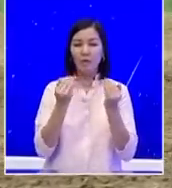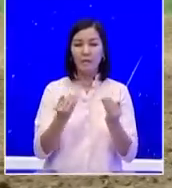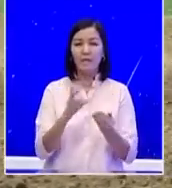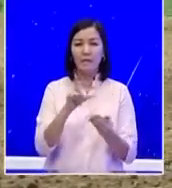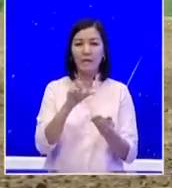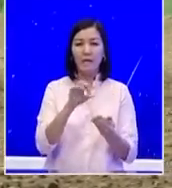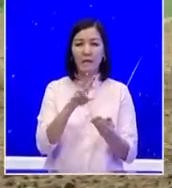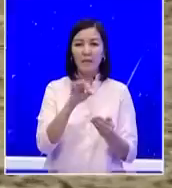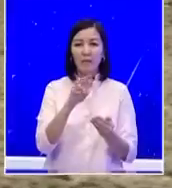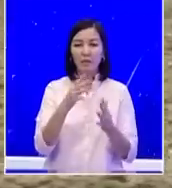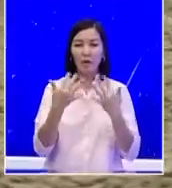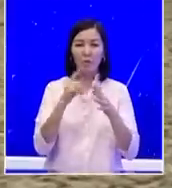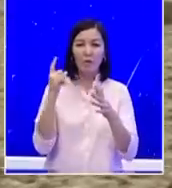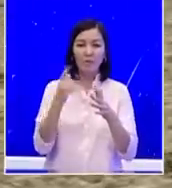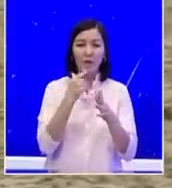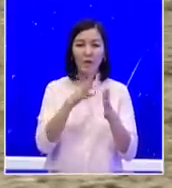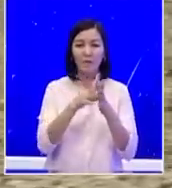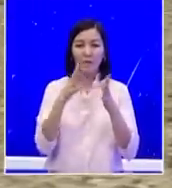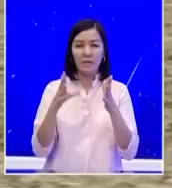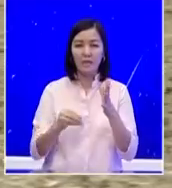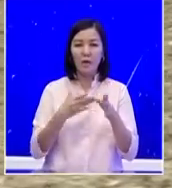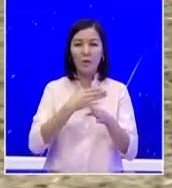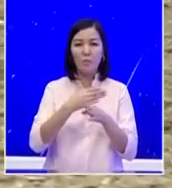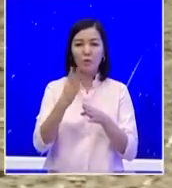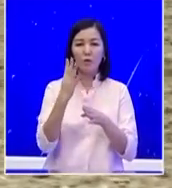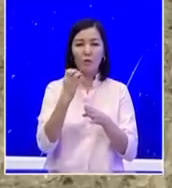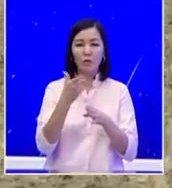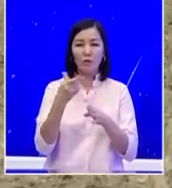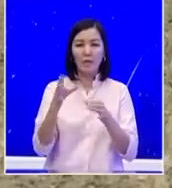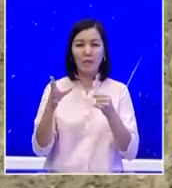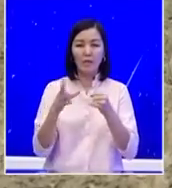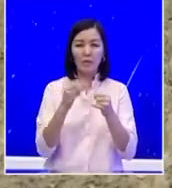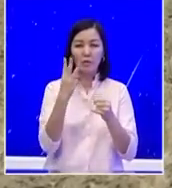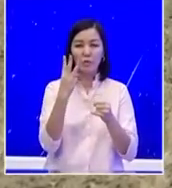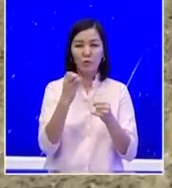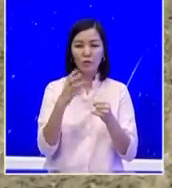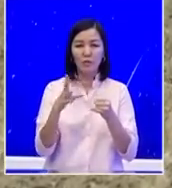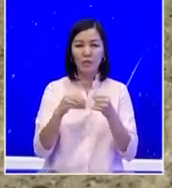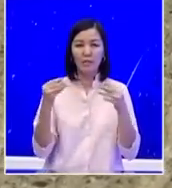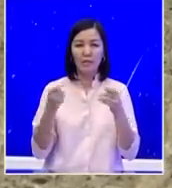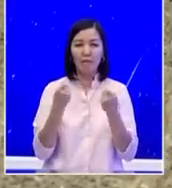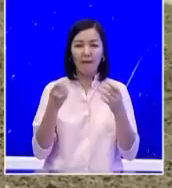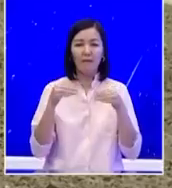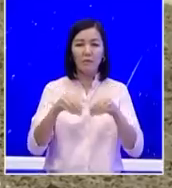Хильниченко шаруашылығы қант қызылшасы үшін бөлінген 400 гектар алқаптың 300 гектарына жуығына дән